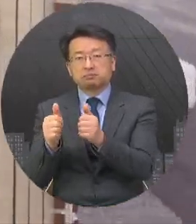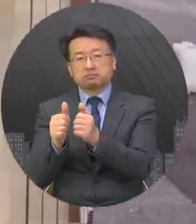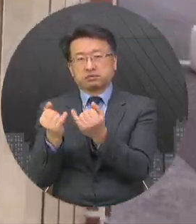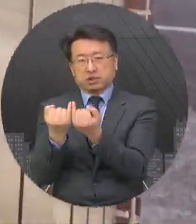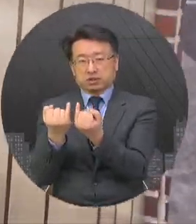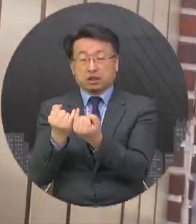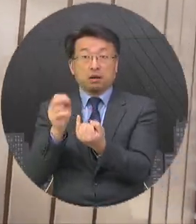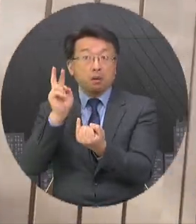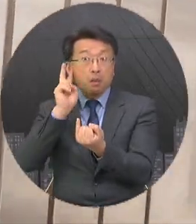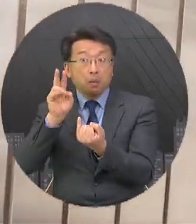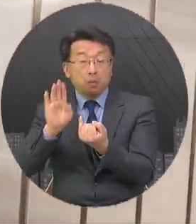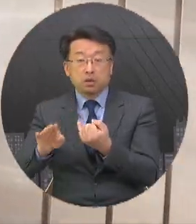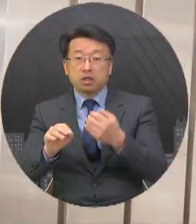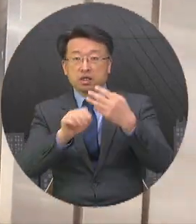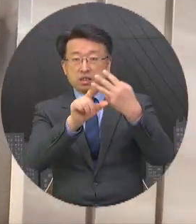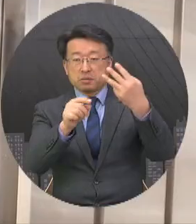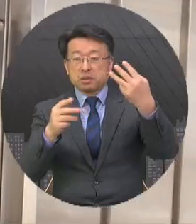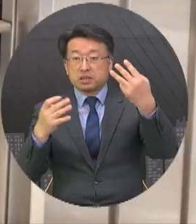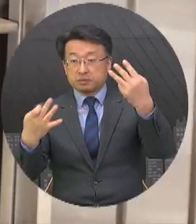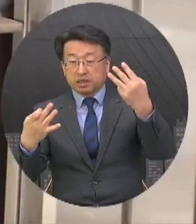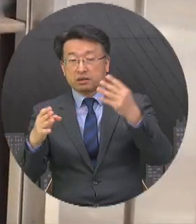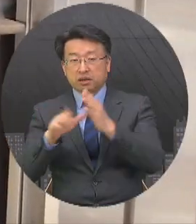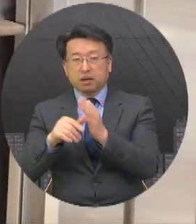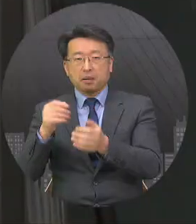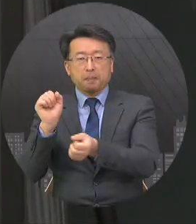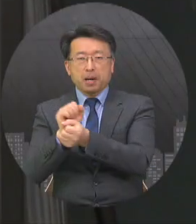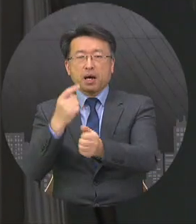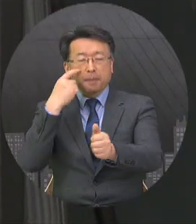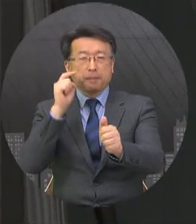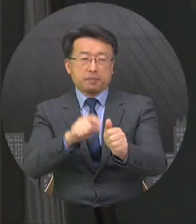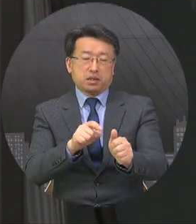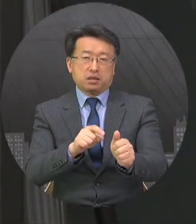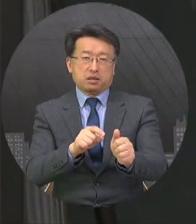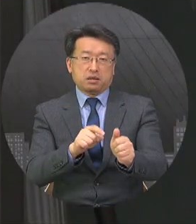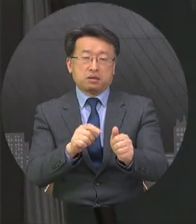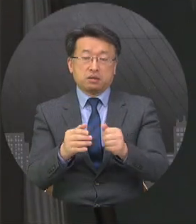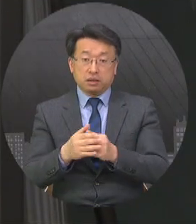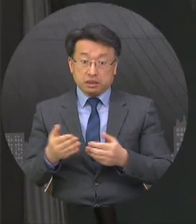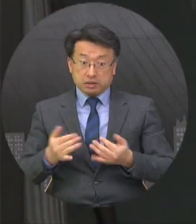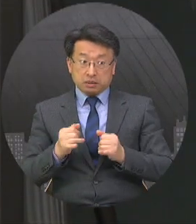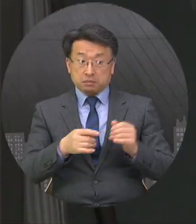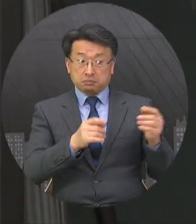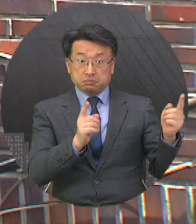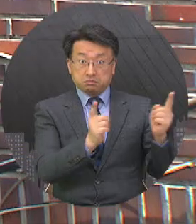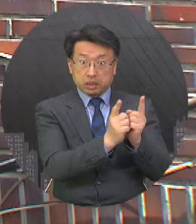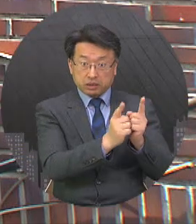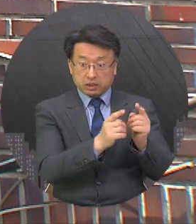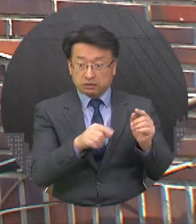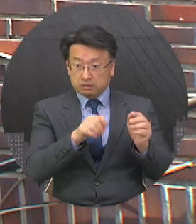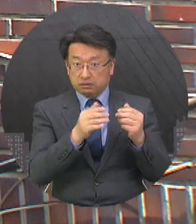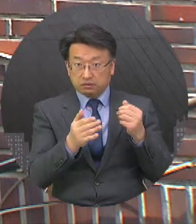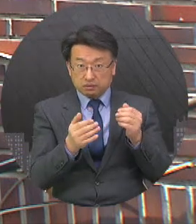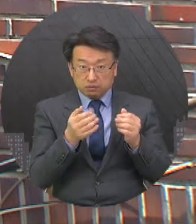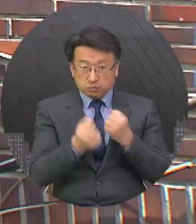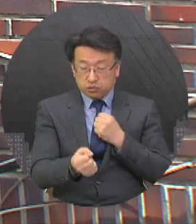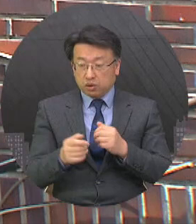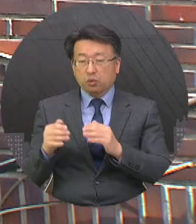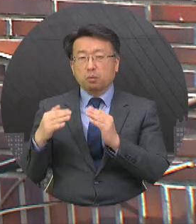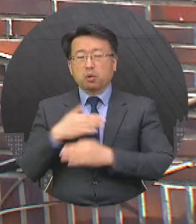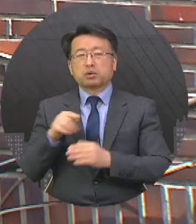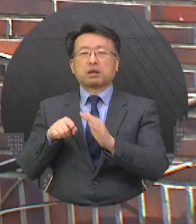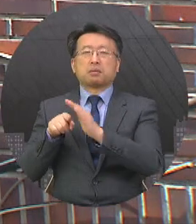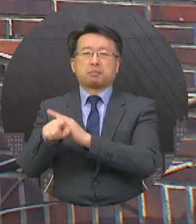이틀 뒤인 14일 양성 판정을 받았습니다 확진된 직장동료의 접촉자 로 분류되기 때문입니다